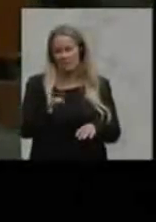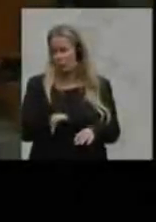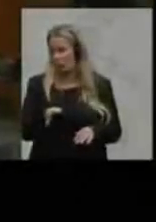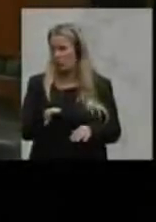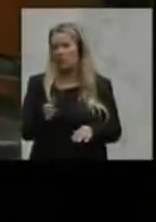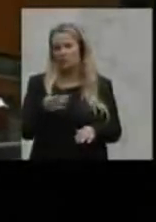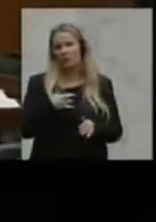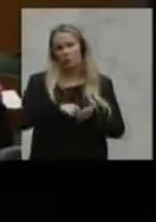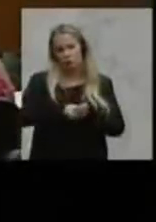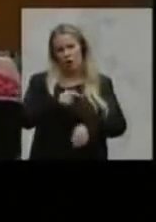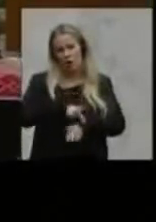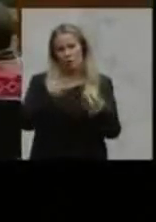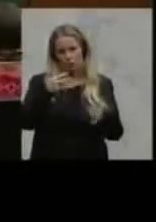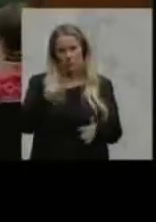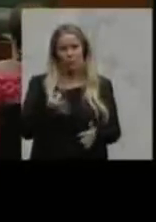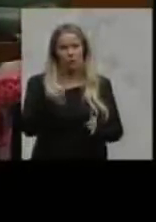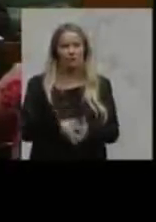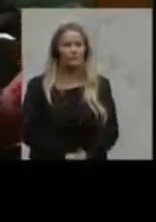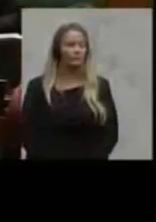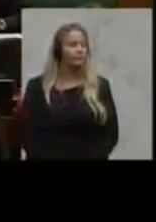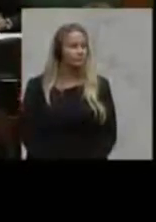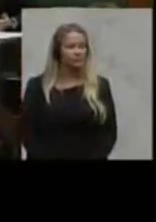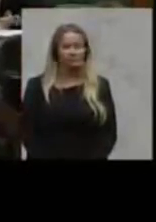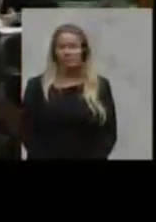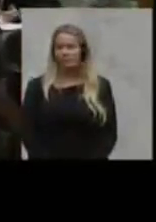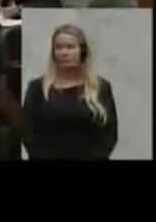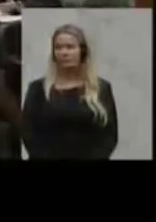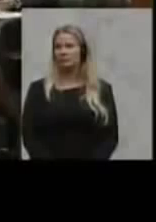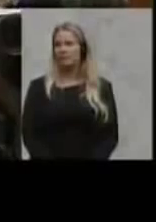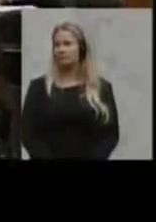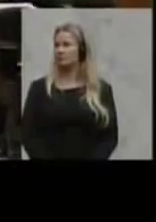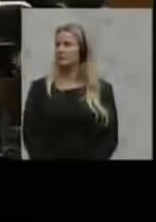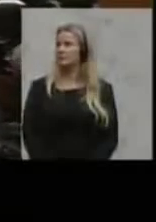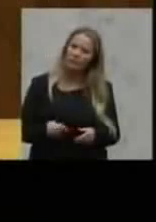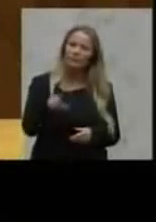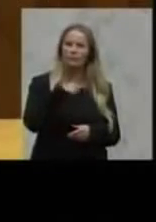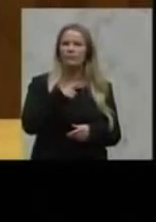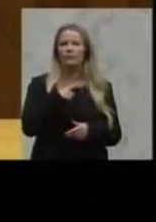Jetzt schreitet Frank Stronach zu seiner ersten Rede im Hohen Haus.